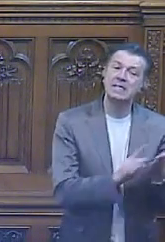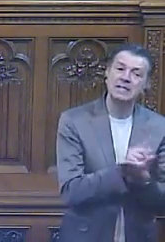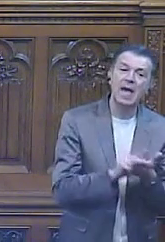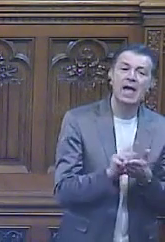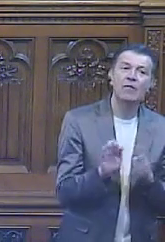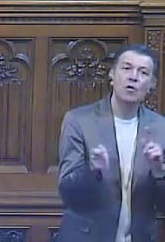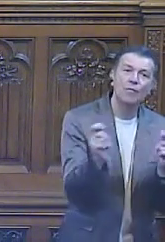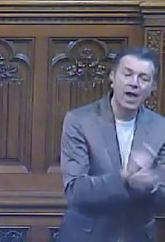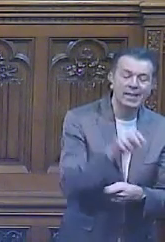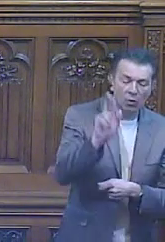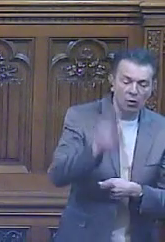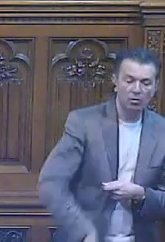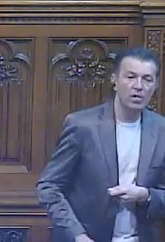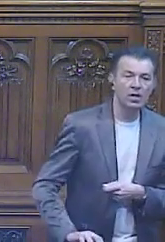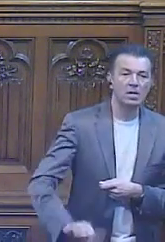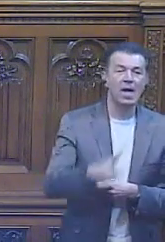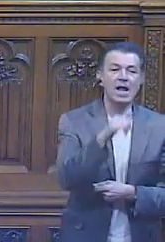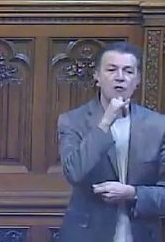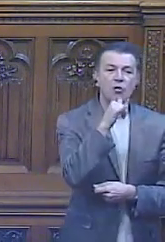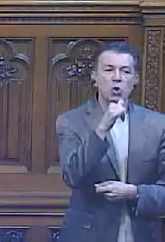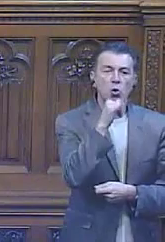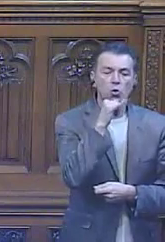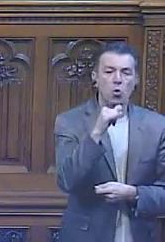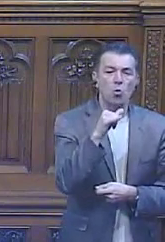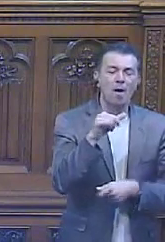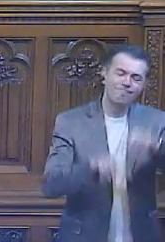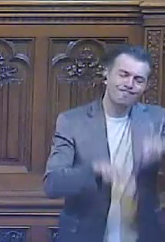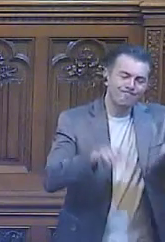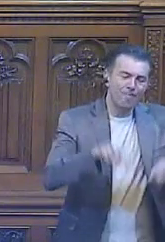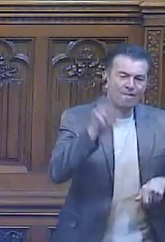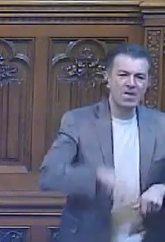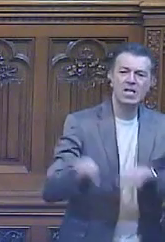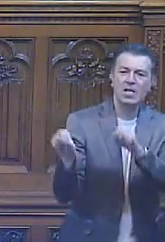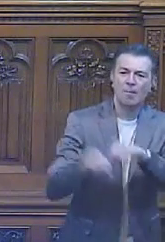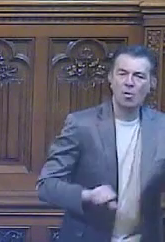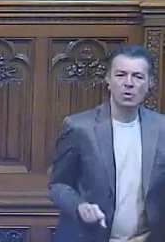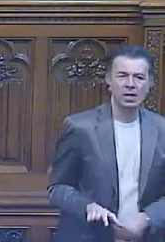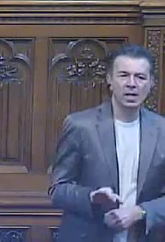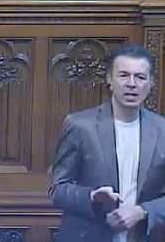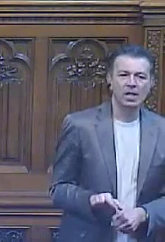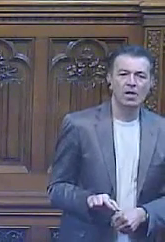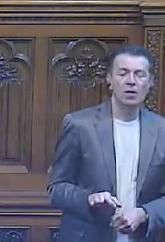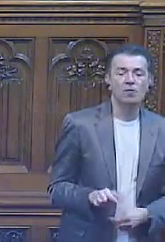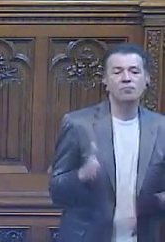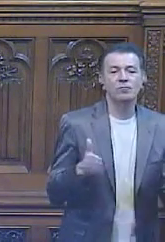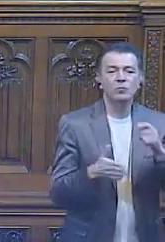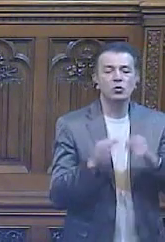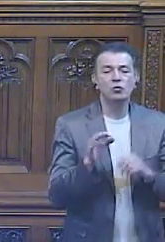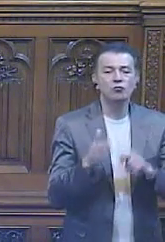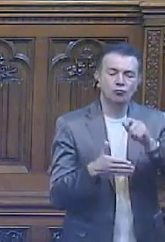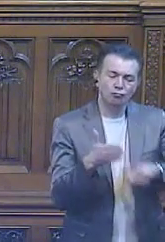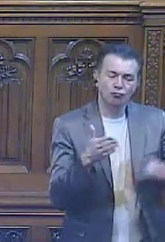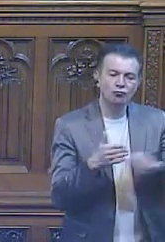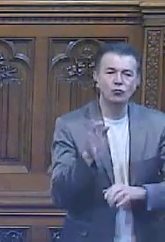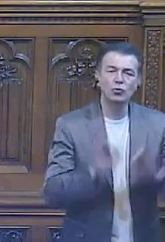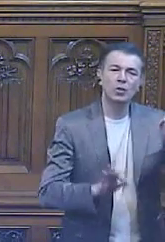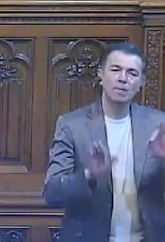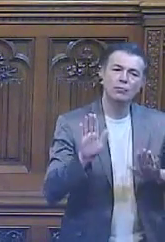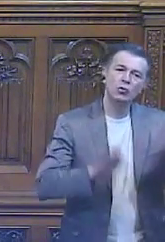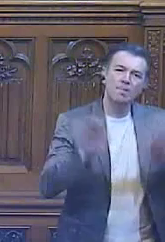für Veränderungen in Wien. Am 11. Oktober haben die Wienerinnen und Wiener Gelegenheit, für eine bessere Zukunft in Wien zu stimmen. Und